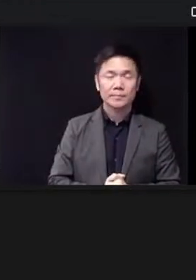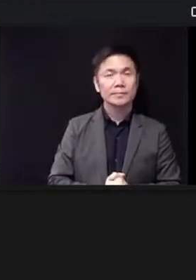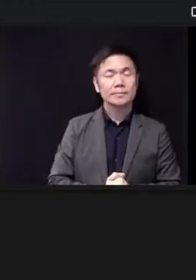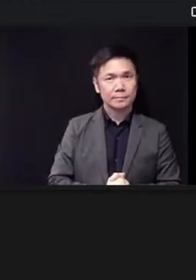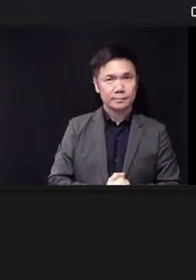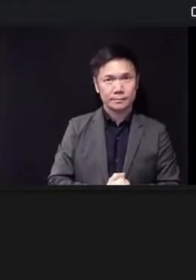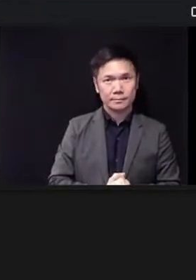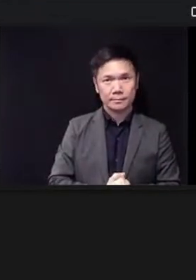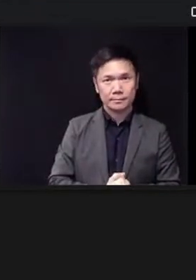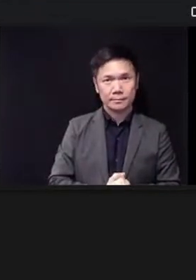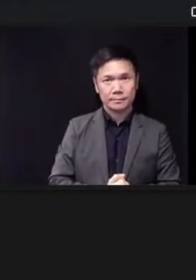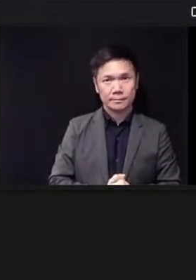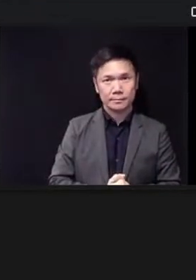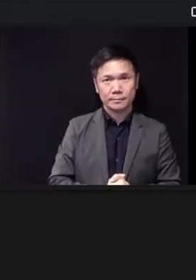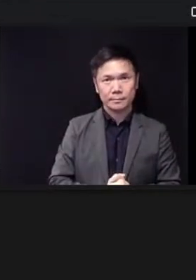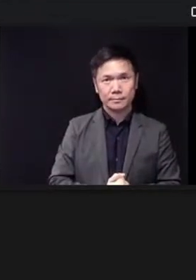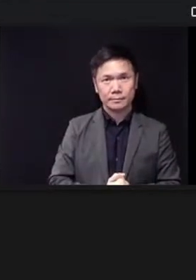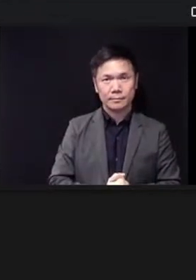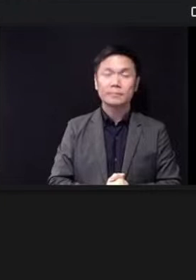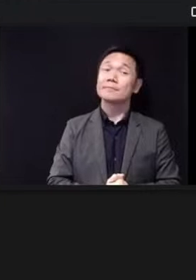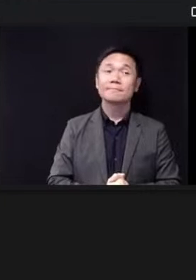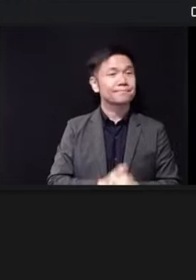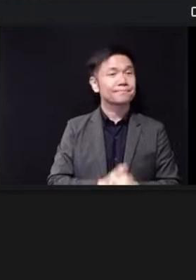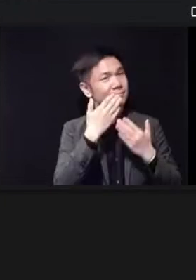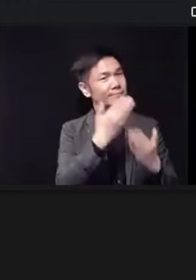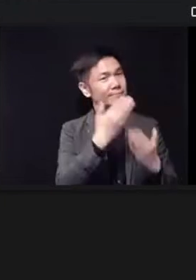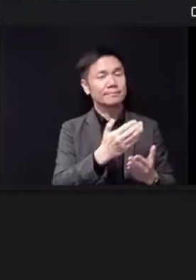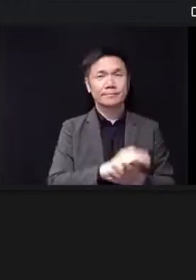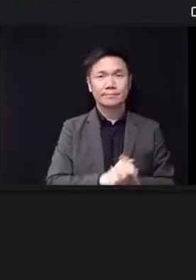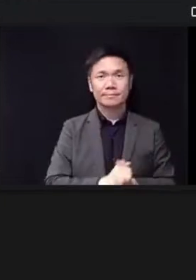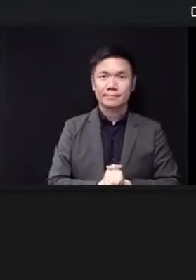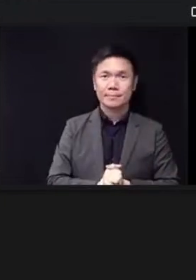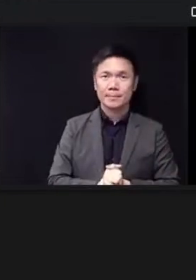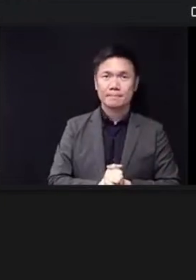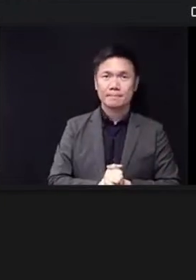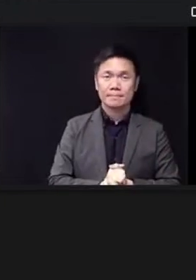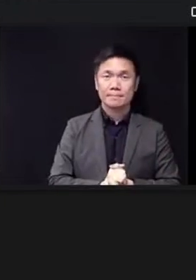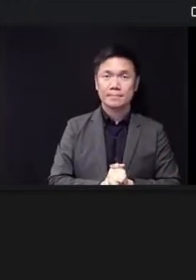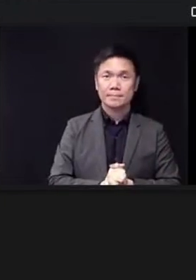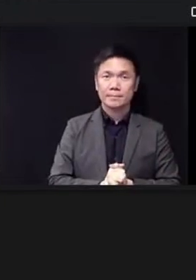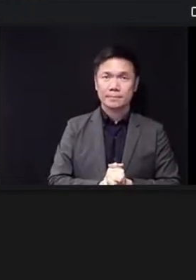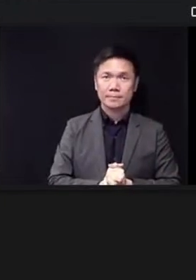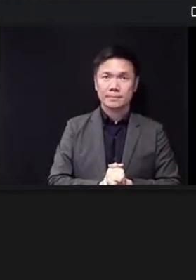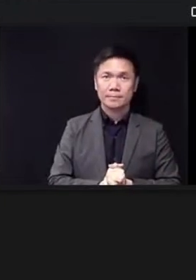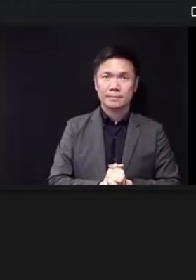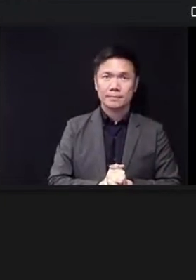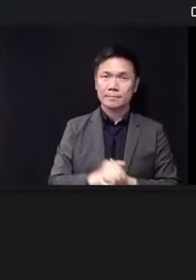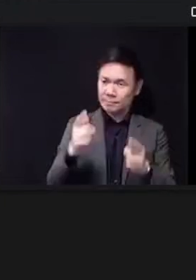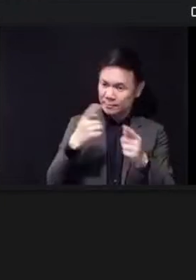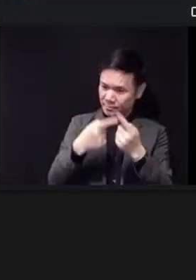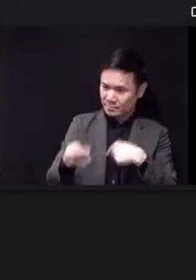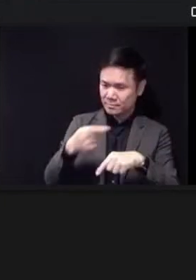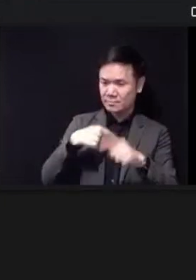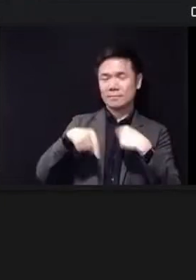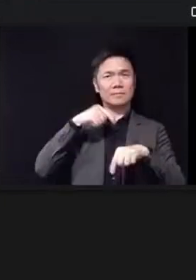большое. Но, уважаемая госпожа председательствующая, мы тем самым вернулись в начало нашей дискуссии. У нас стояло максимально общее, неконкретное слово